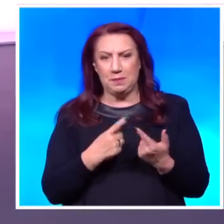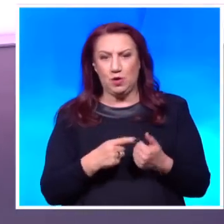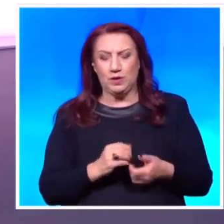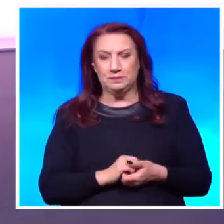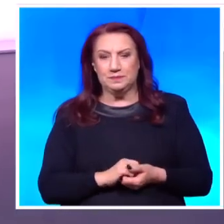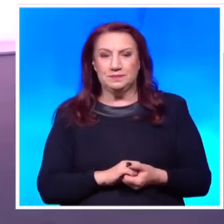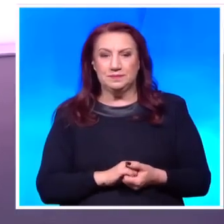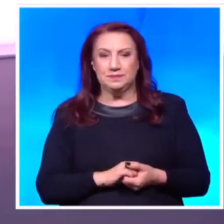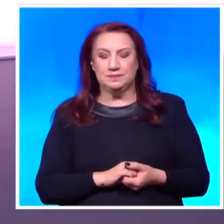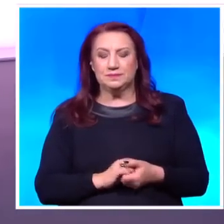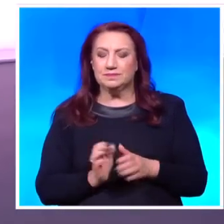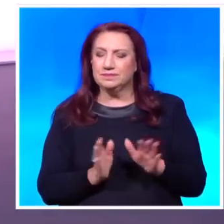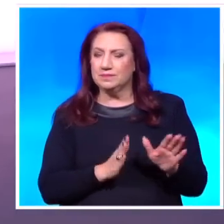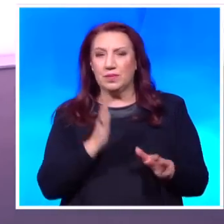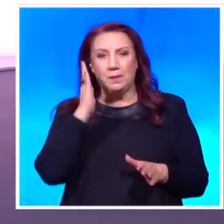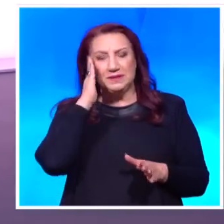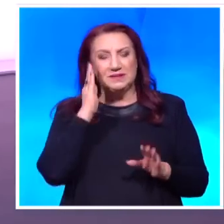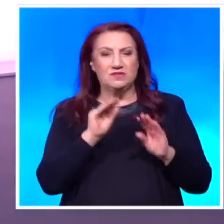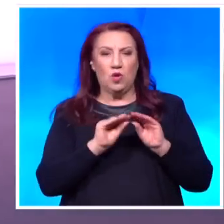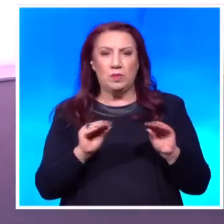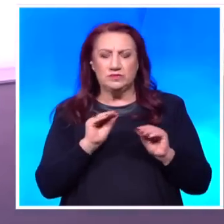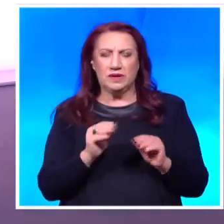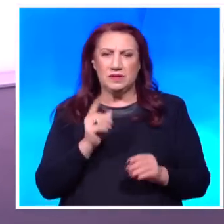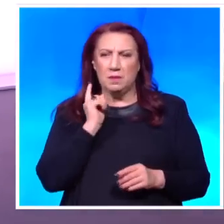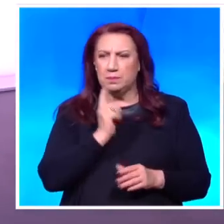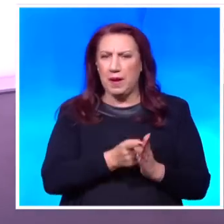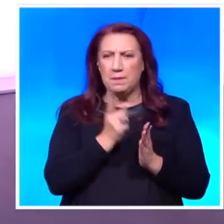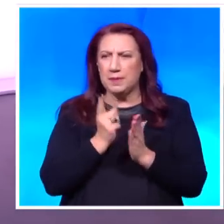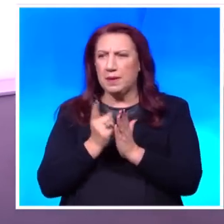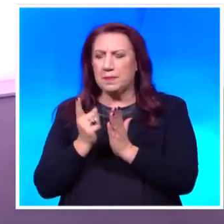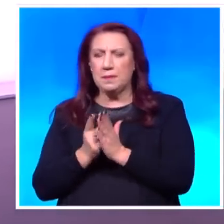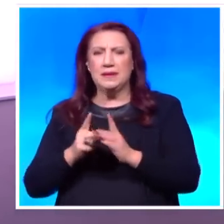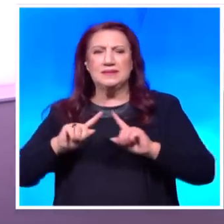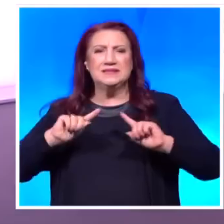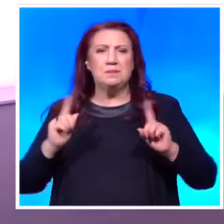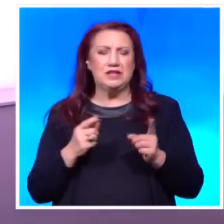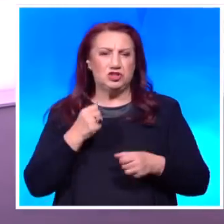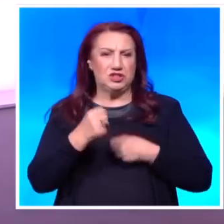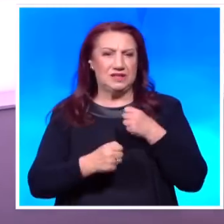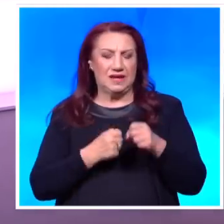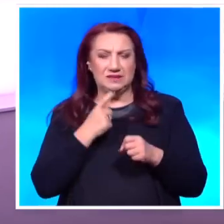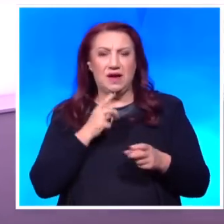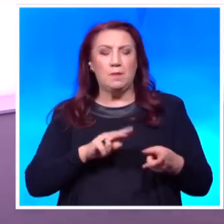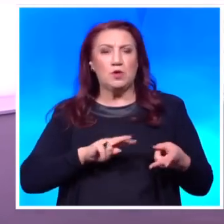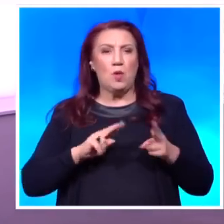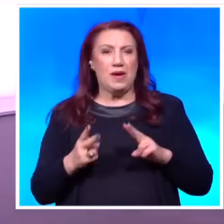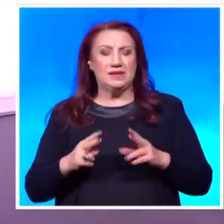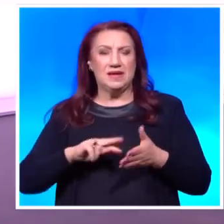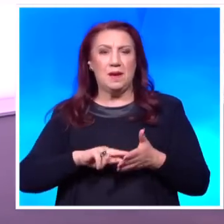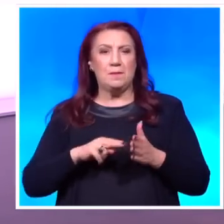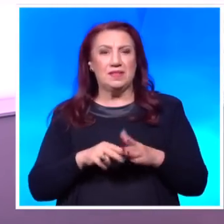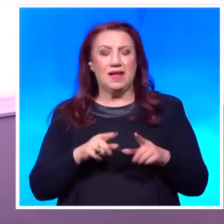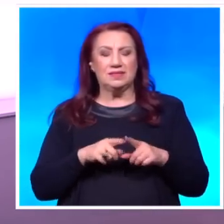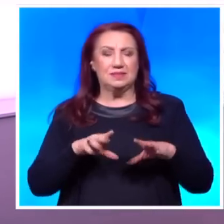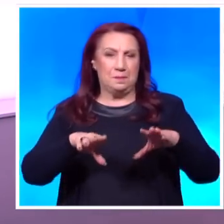Министерството на образованието разпореди спешни действия за промени в план приема в държавните университети, така че те да подготвят кадрите